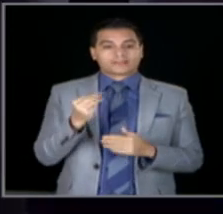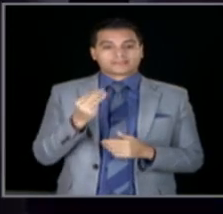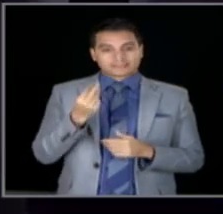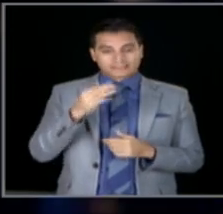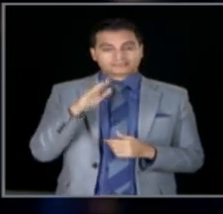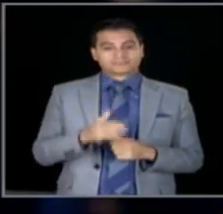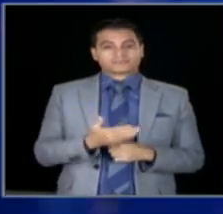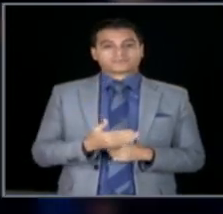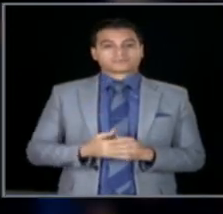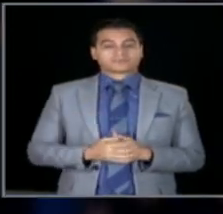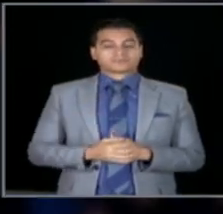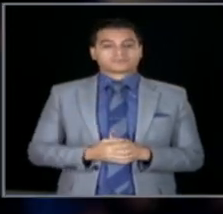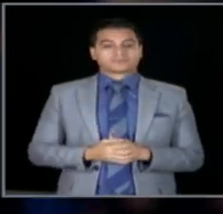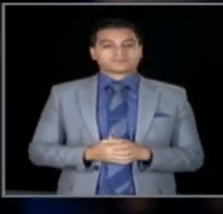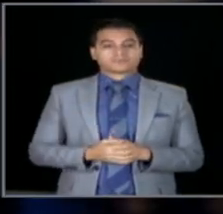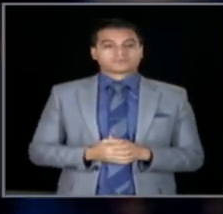نقطة؟ 30 نقطة.